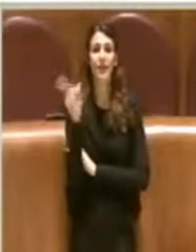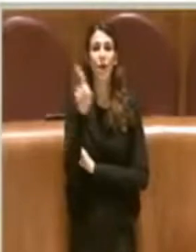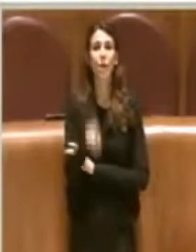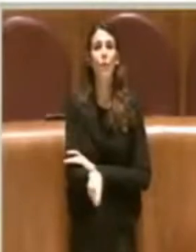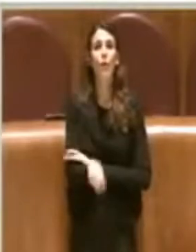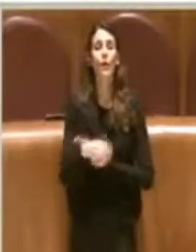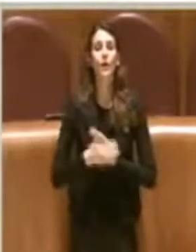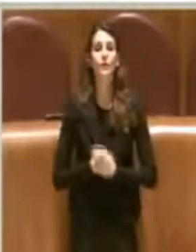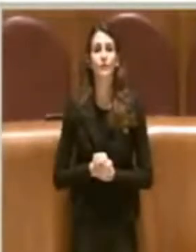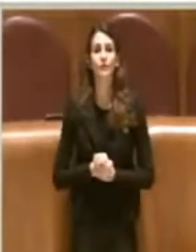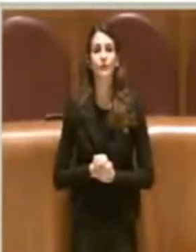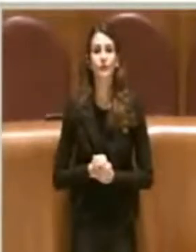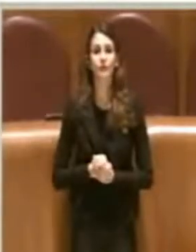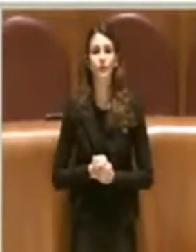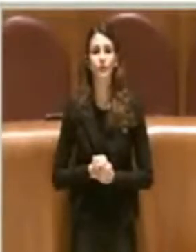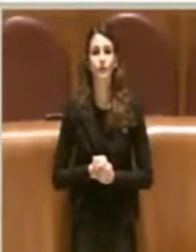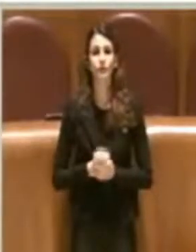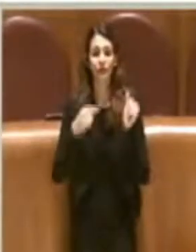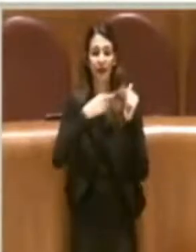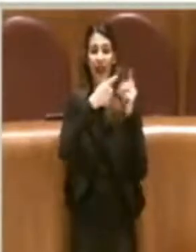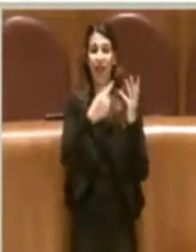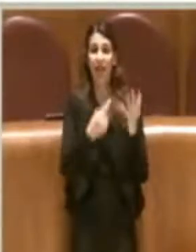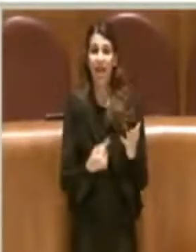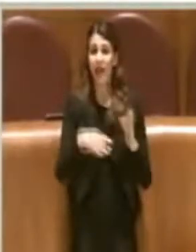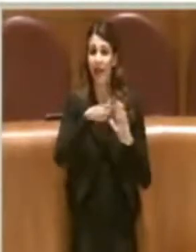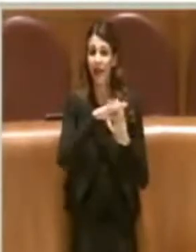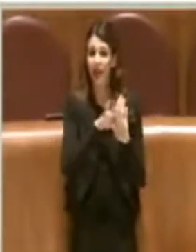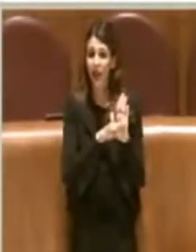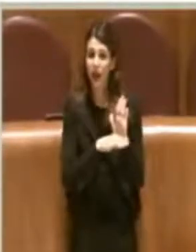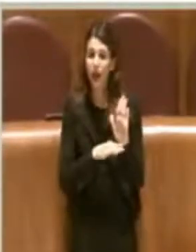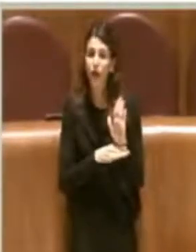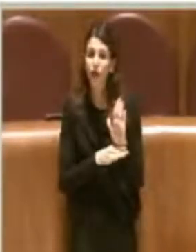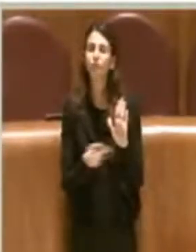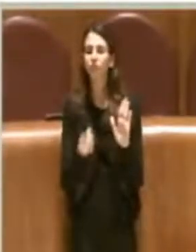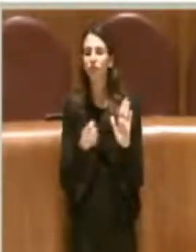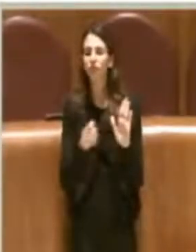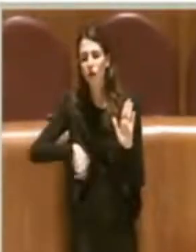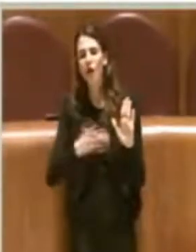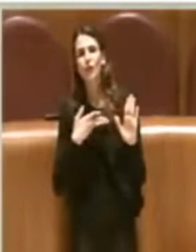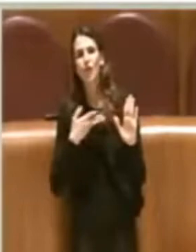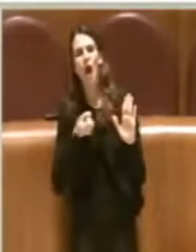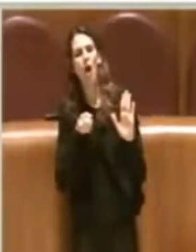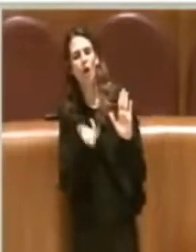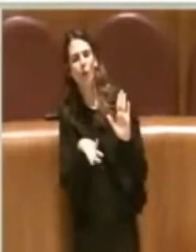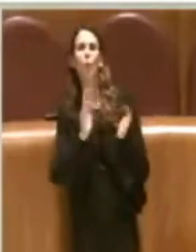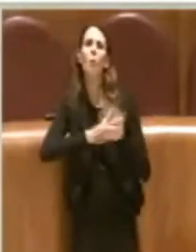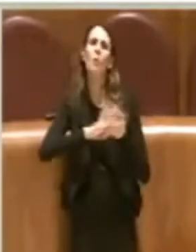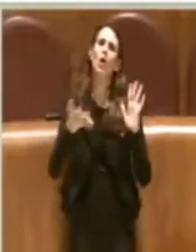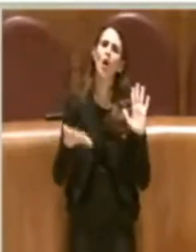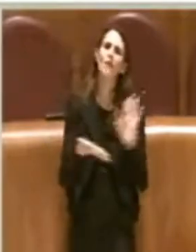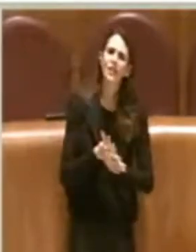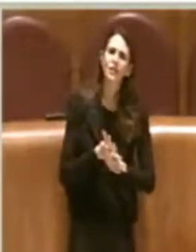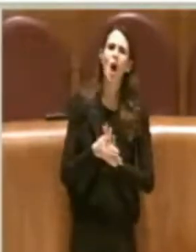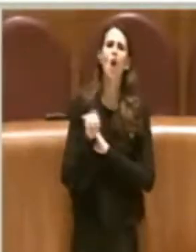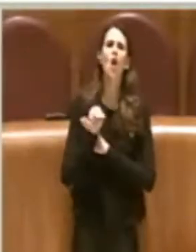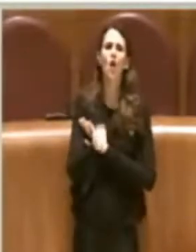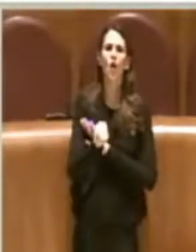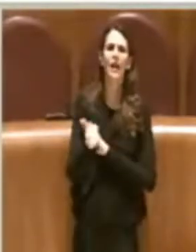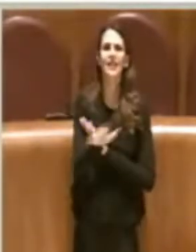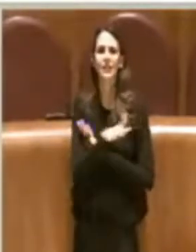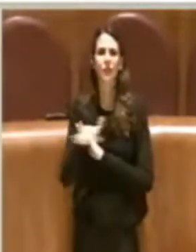oltre al mero elenco dove abbiamo insomma il numero della della convenzione la localizzazione territoriale